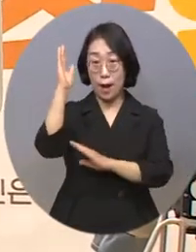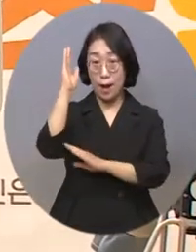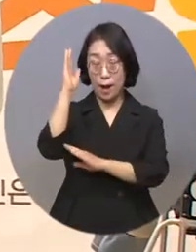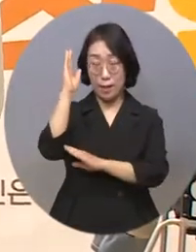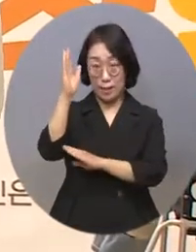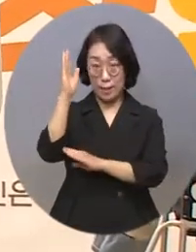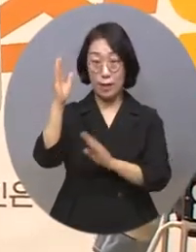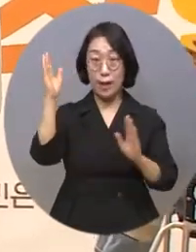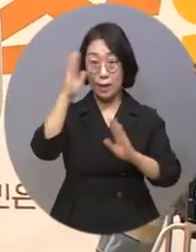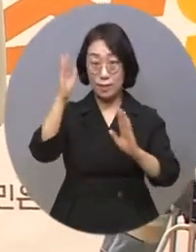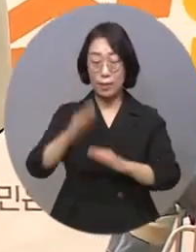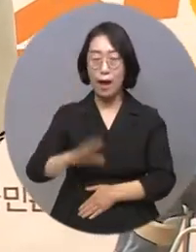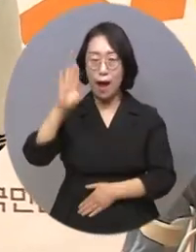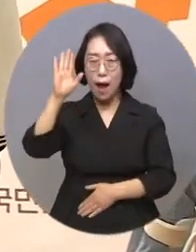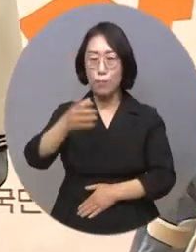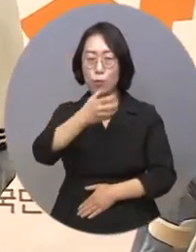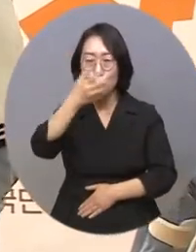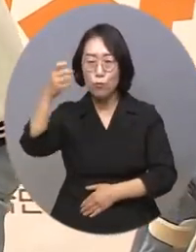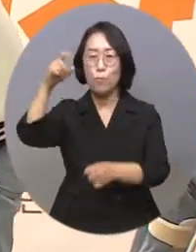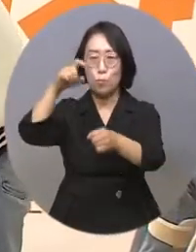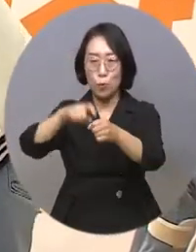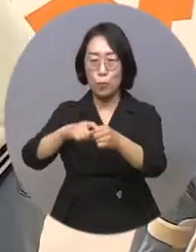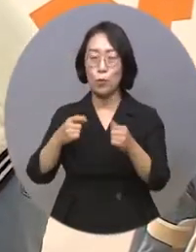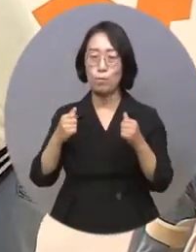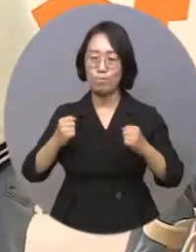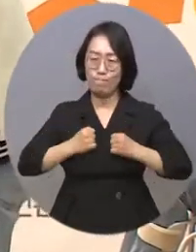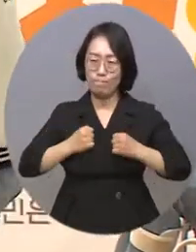앞으로 꿈을 위해 달리겠다는 뜻을 전했습니다.